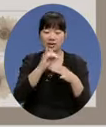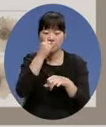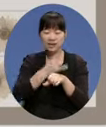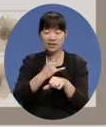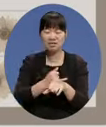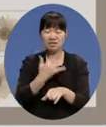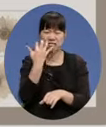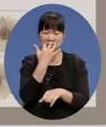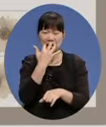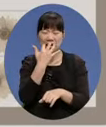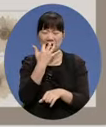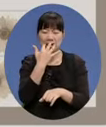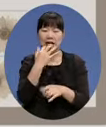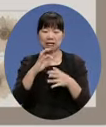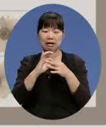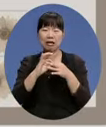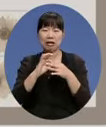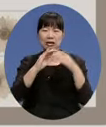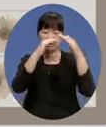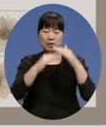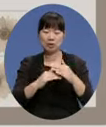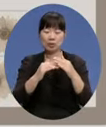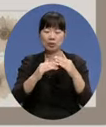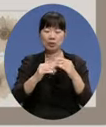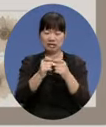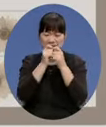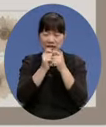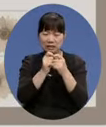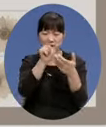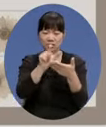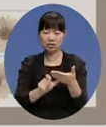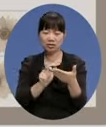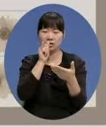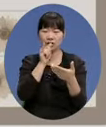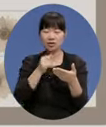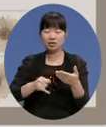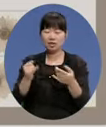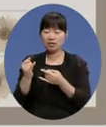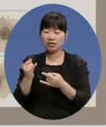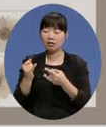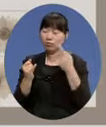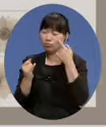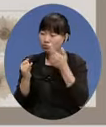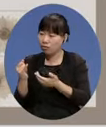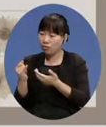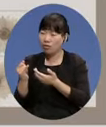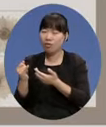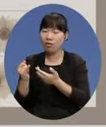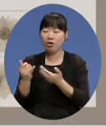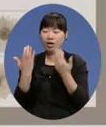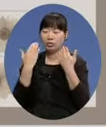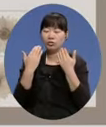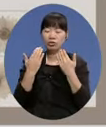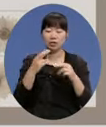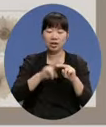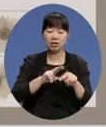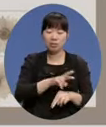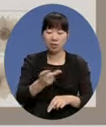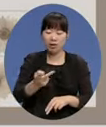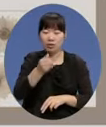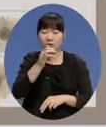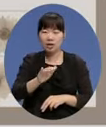글이더군요. 내용이 정말 자세히 적혀 있었습니다. 딸아이에게 조용히 물어보니 학교에서 자리를